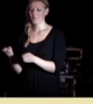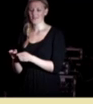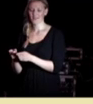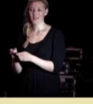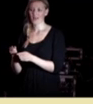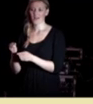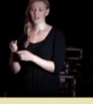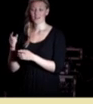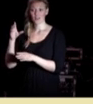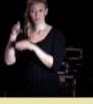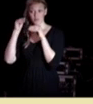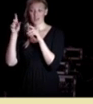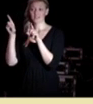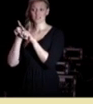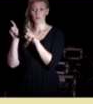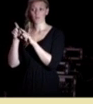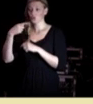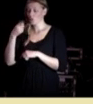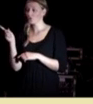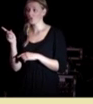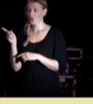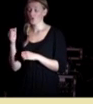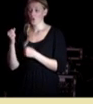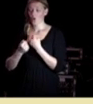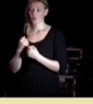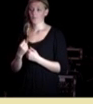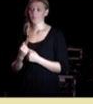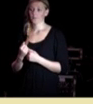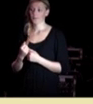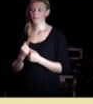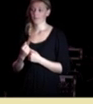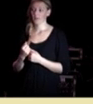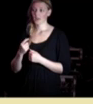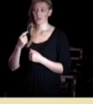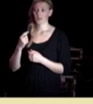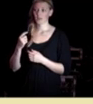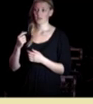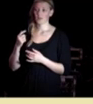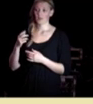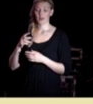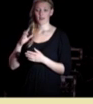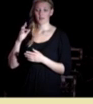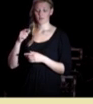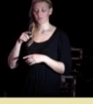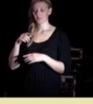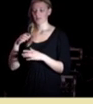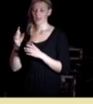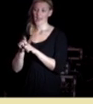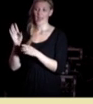til å forstå, til å skjønne og til å erfare verdi enn noen andre mennesker eller andre type